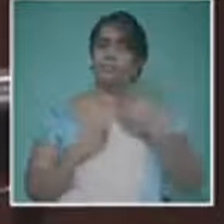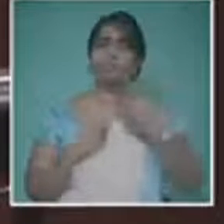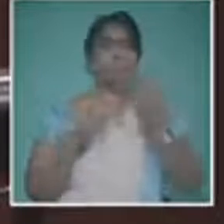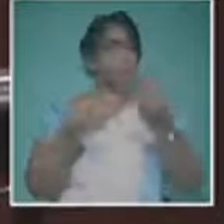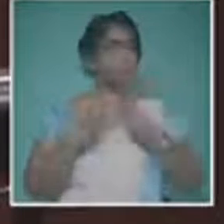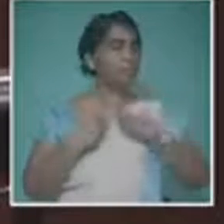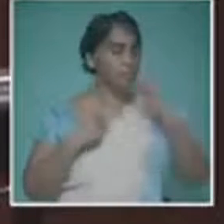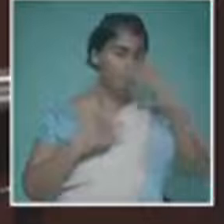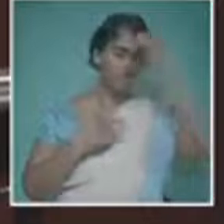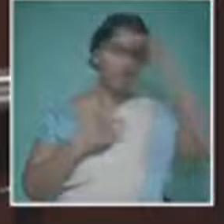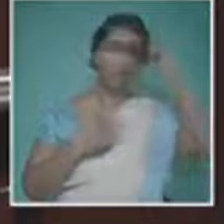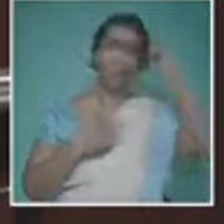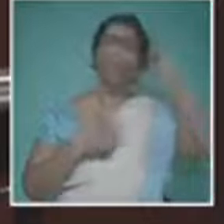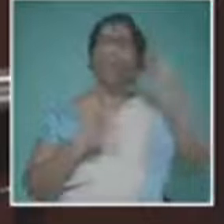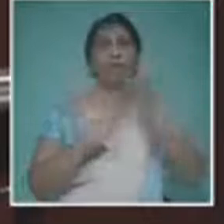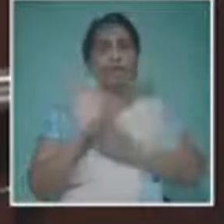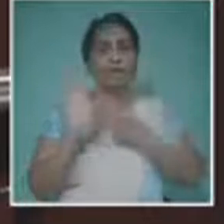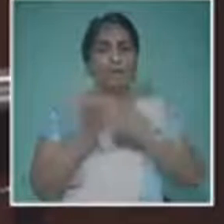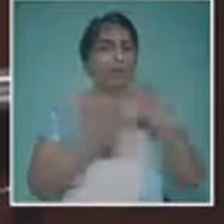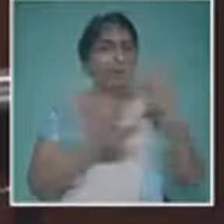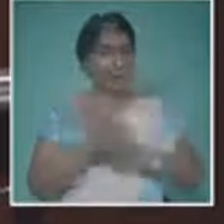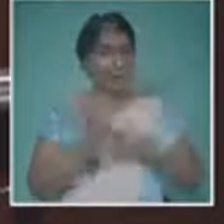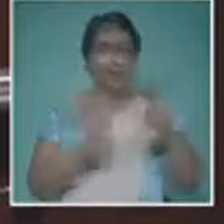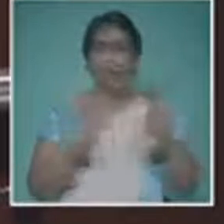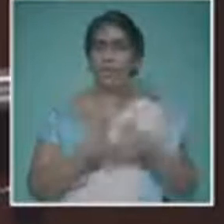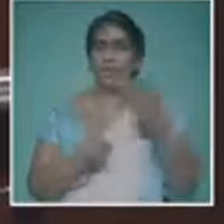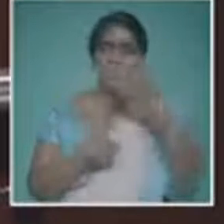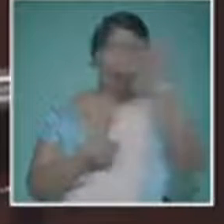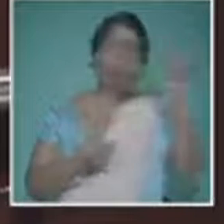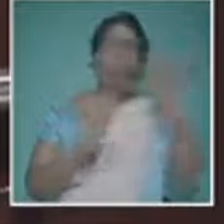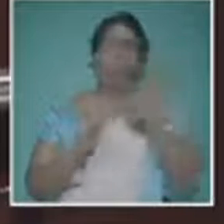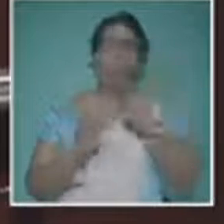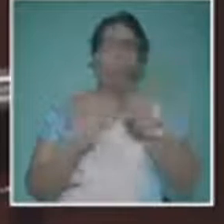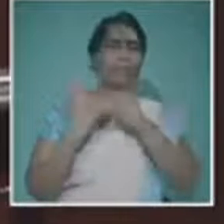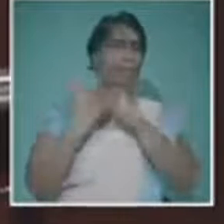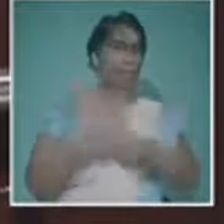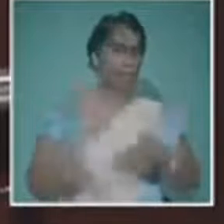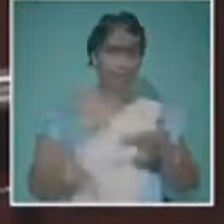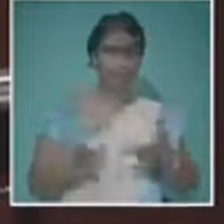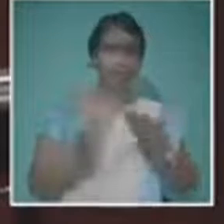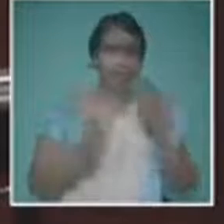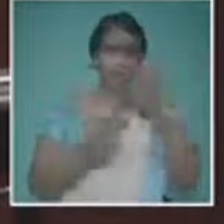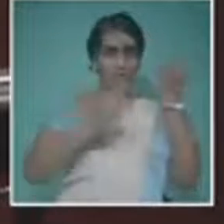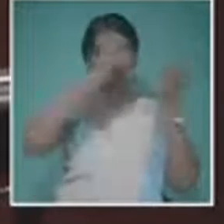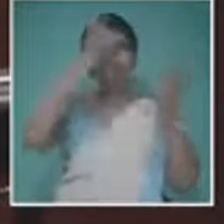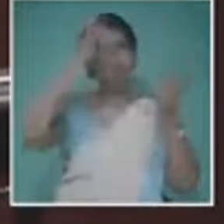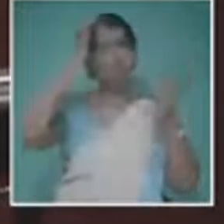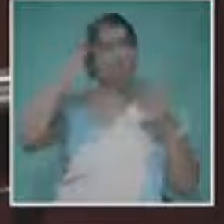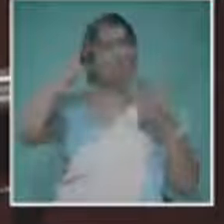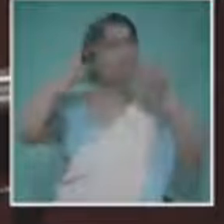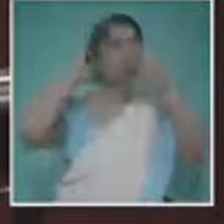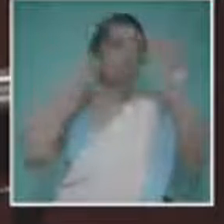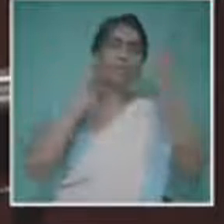ஆண்டறிக்கைகள் முன்னேற்ற அறிக்கைகளிலே கூட தமிழ் கொலைகள். தமிழ் ஒரு செம்மொழி, தமிழ் எங்கள் உயிர் என்று